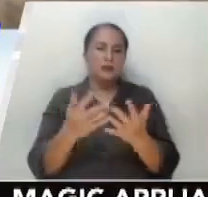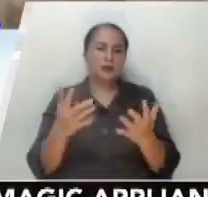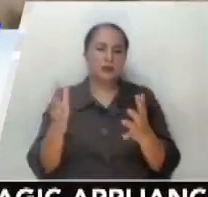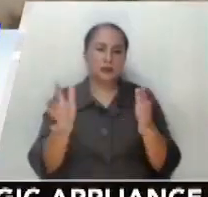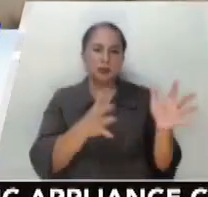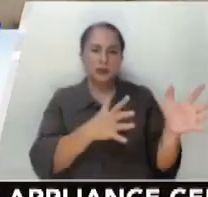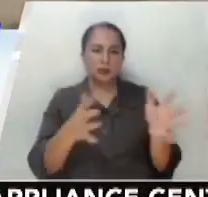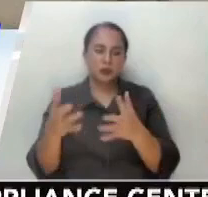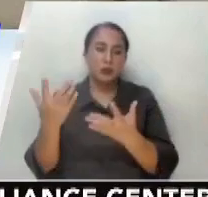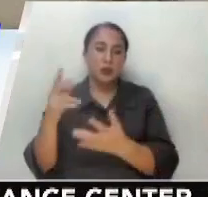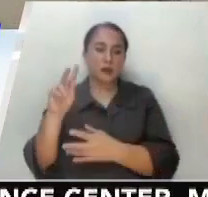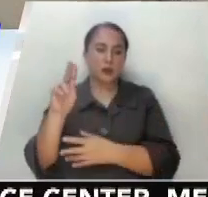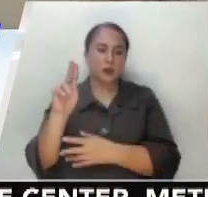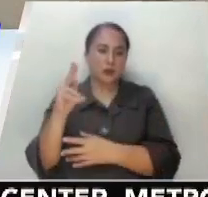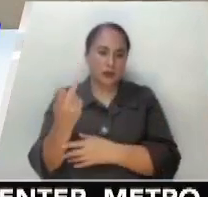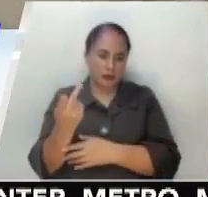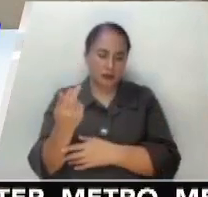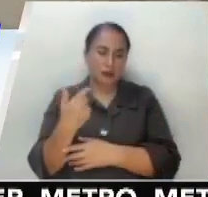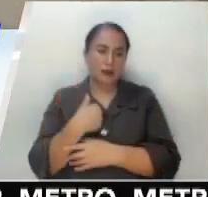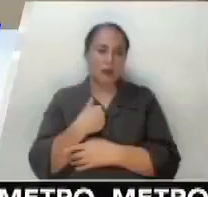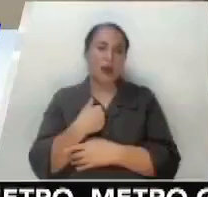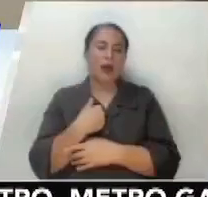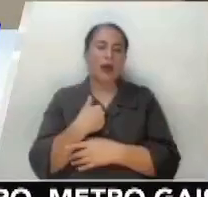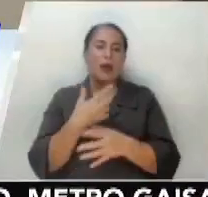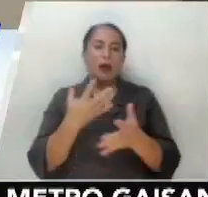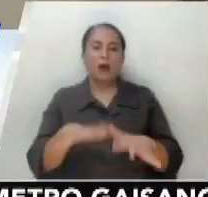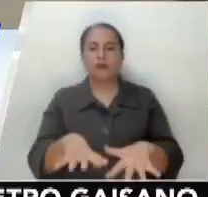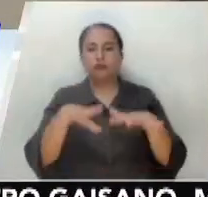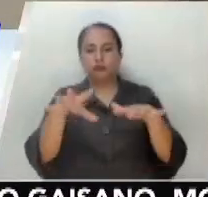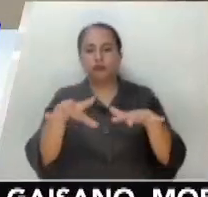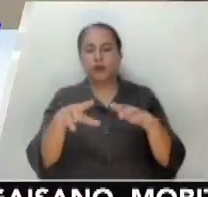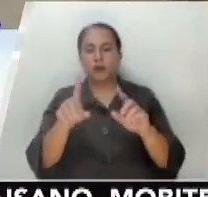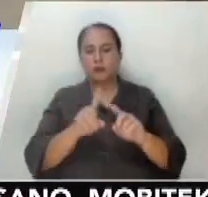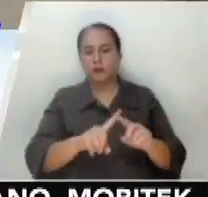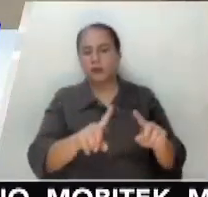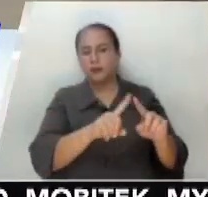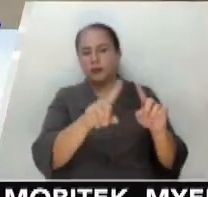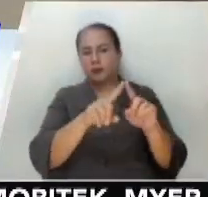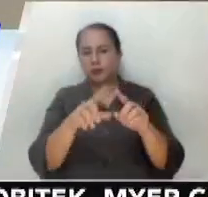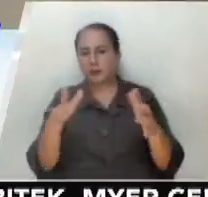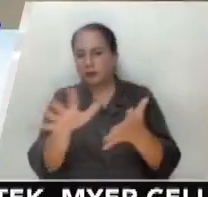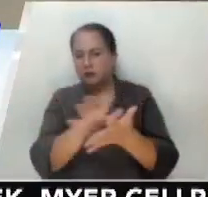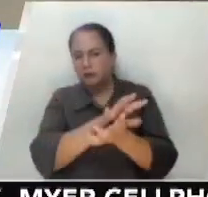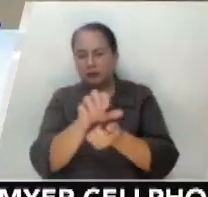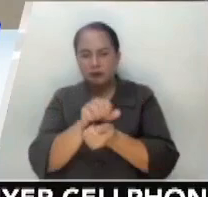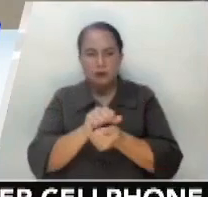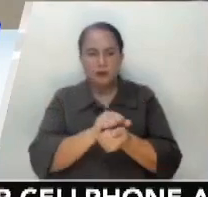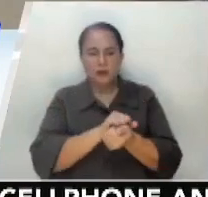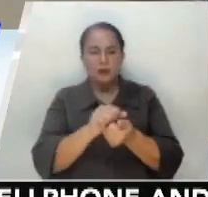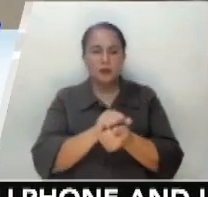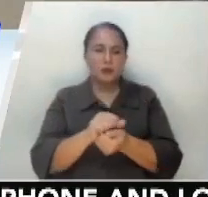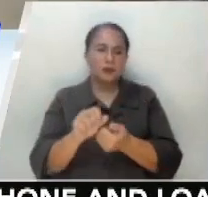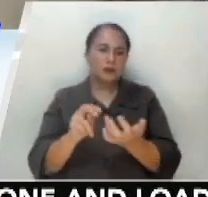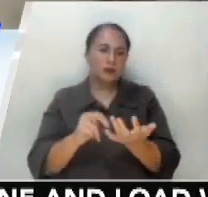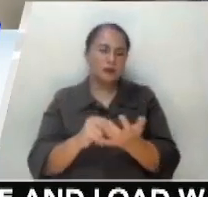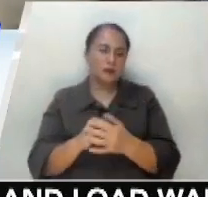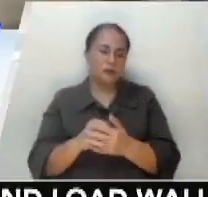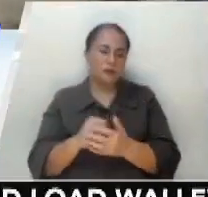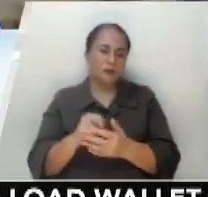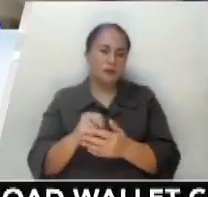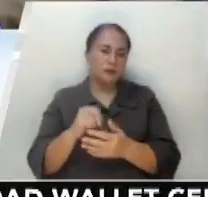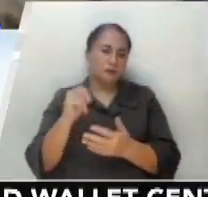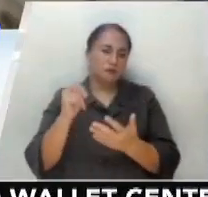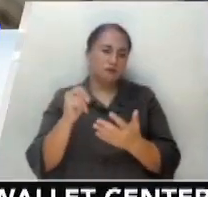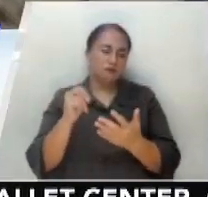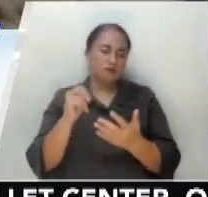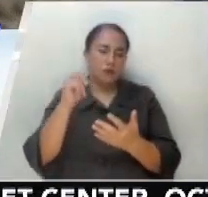England. Nag-iwan ng baha at kaliwat-kanang pinsala ang bagyo sa timog na bahagi ng Britain at Wales.